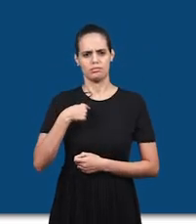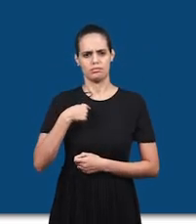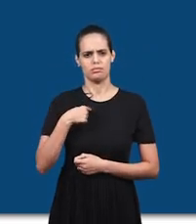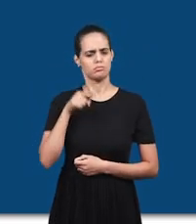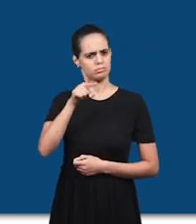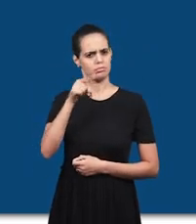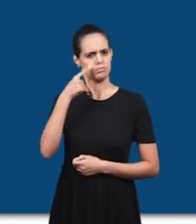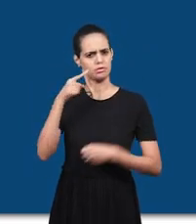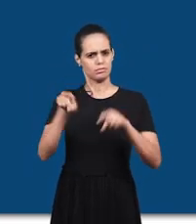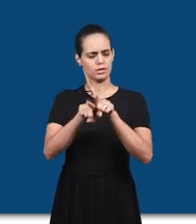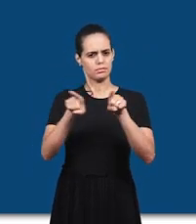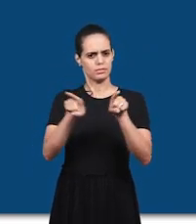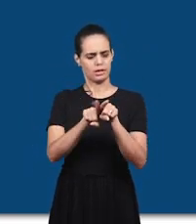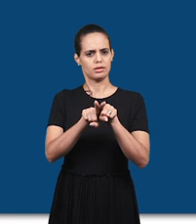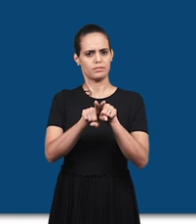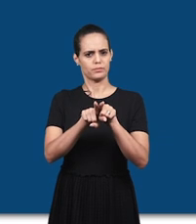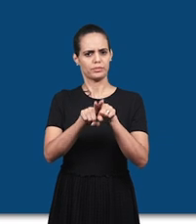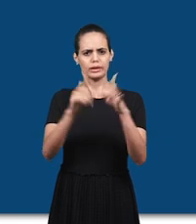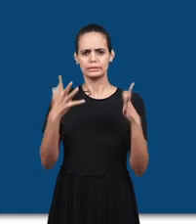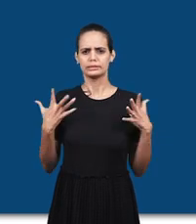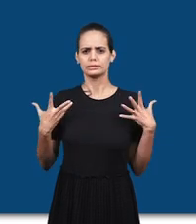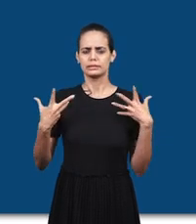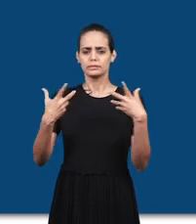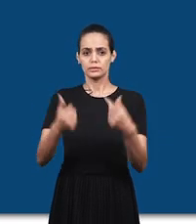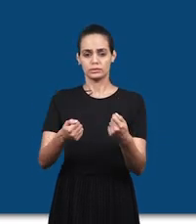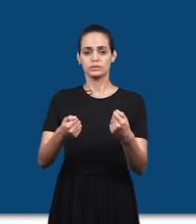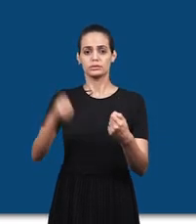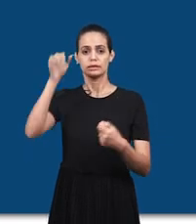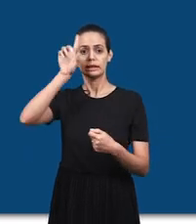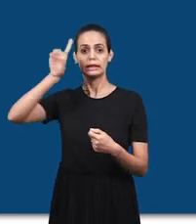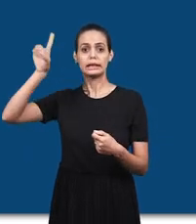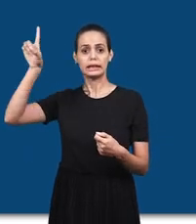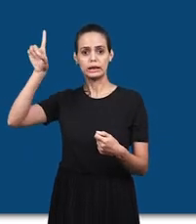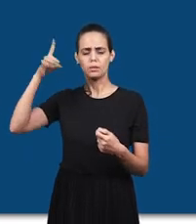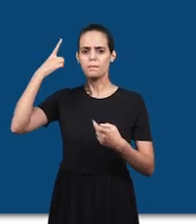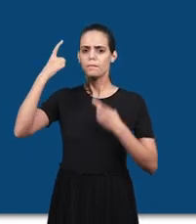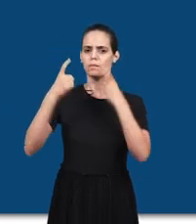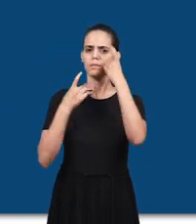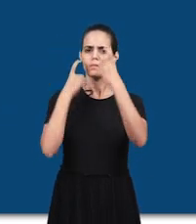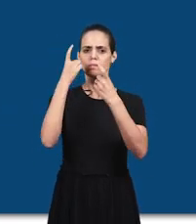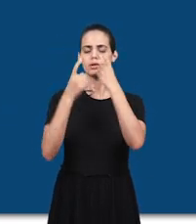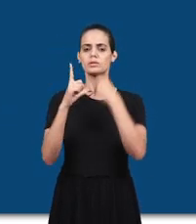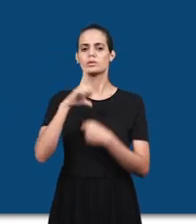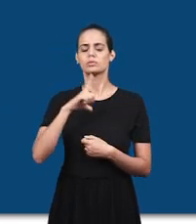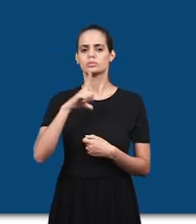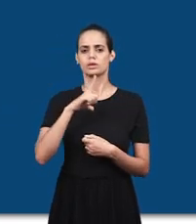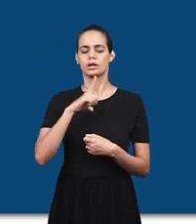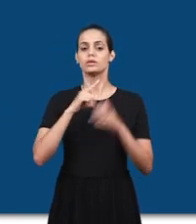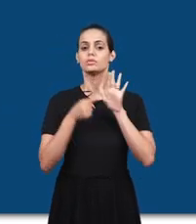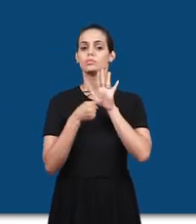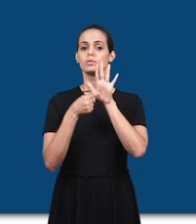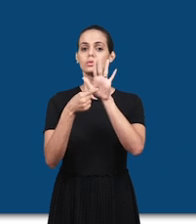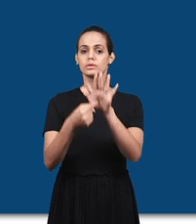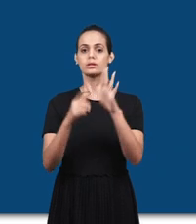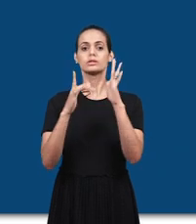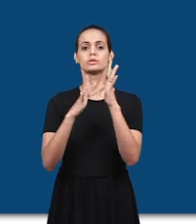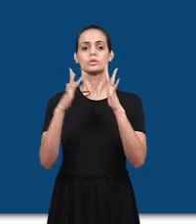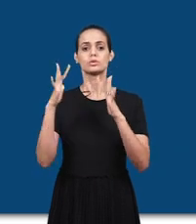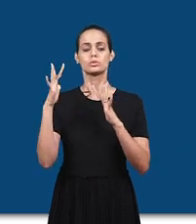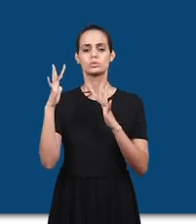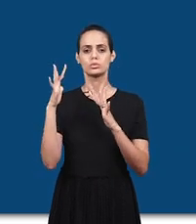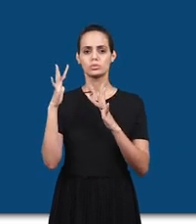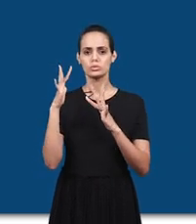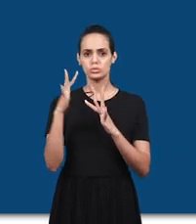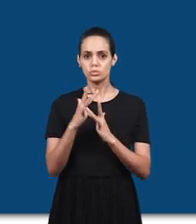внимание, и вы увидите замечательный факт от того, о чем Бог заботился,